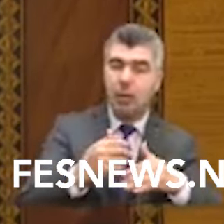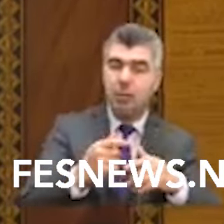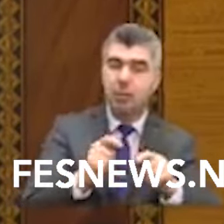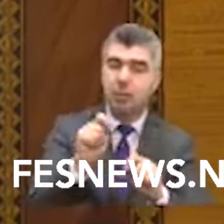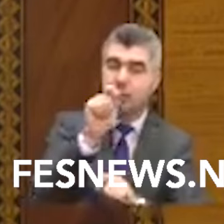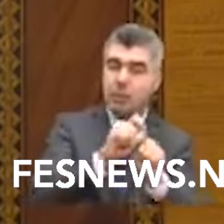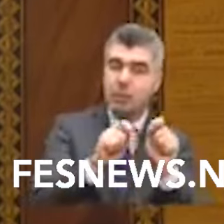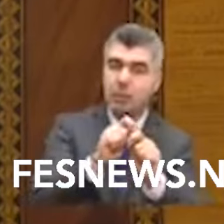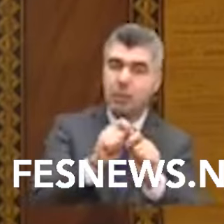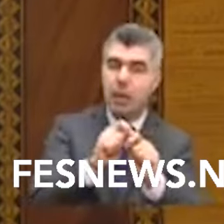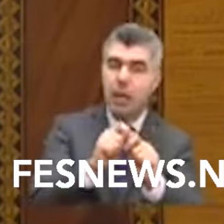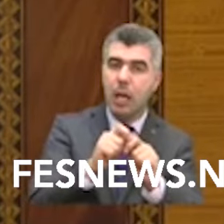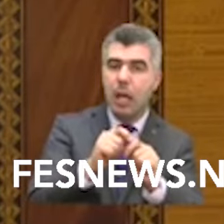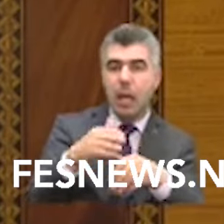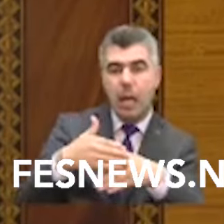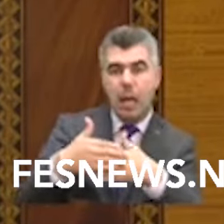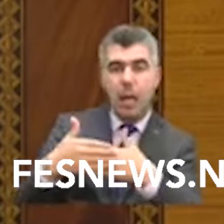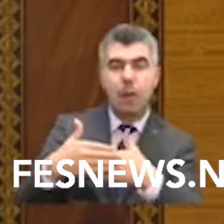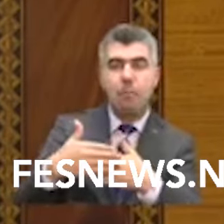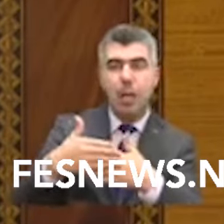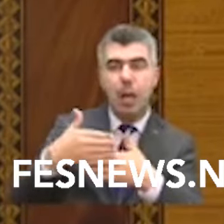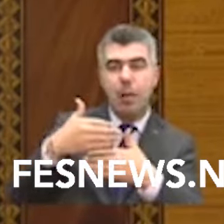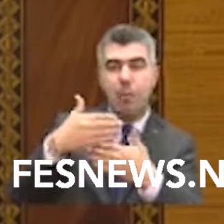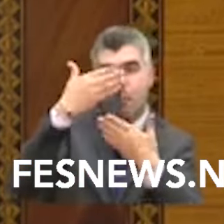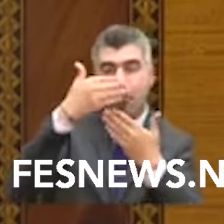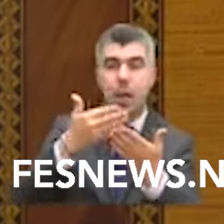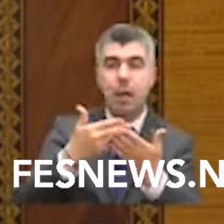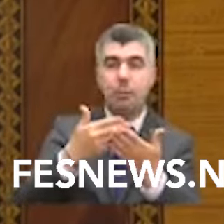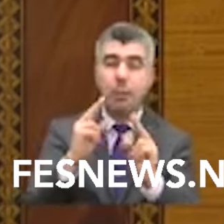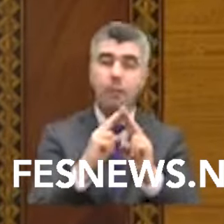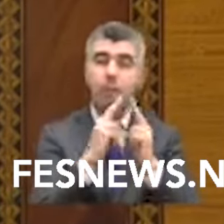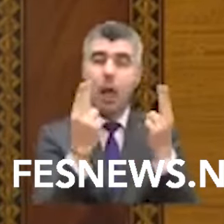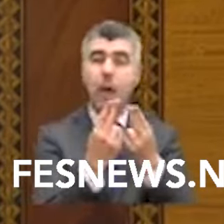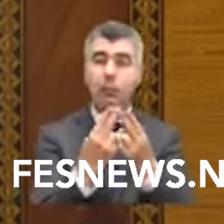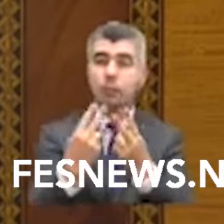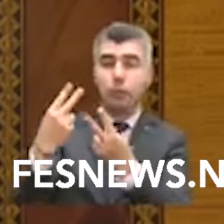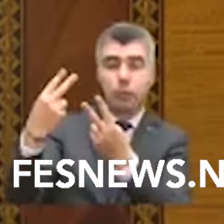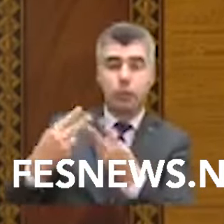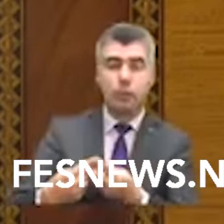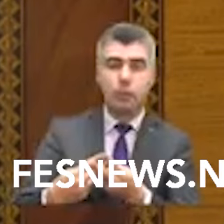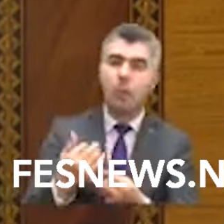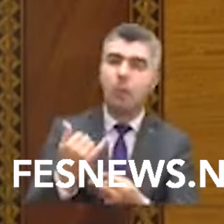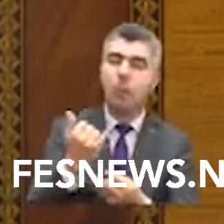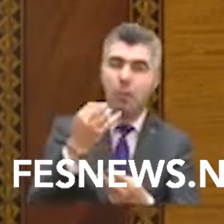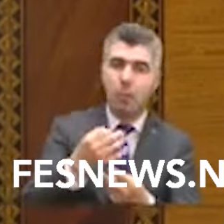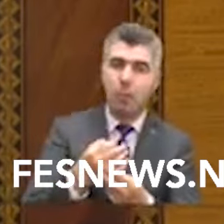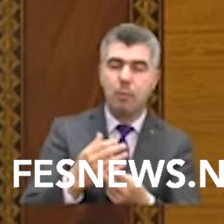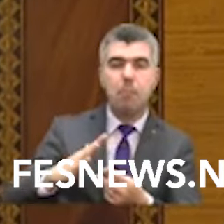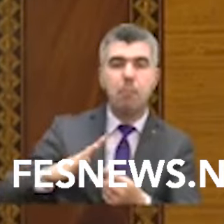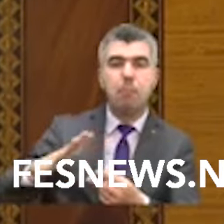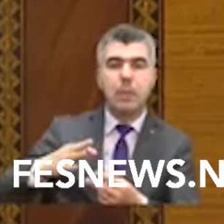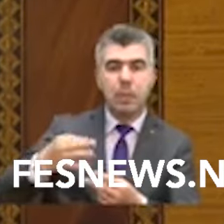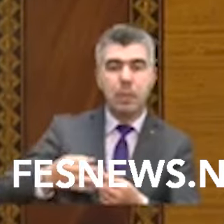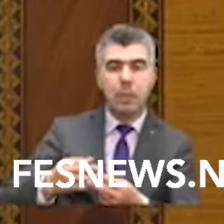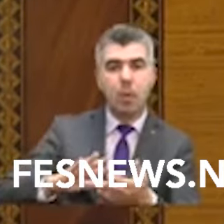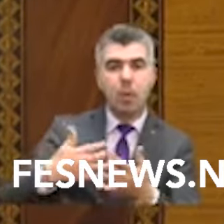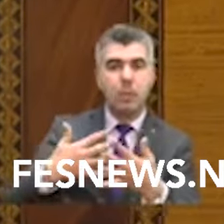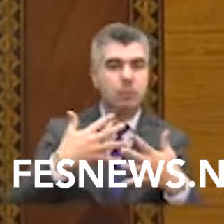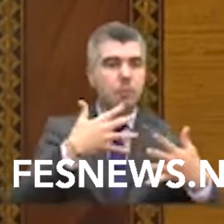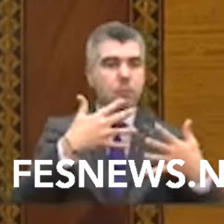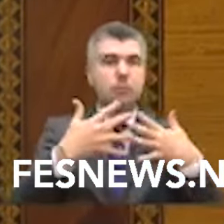بلادنا مقبولة على رهانات وتظاهرات كبيرة اللي خصنا نكونوا في المستوى وتكون المدن ديالنا في واحد الجمالية